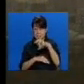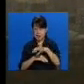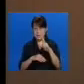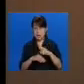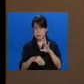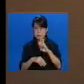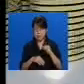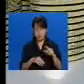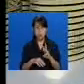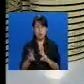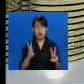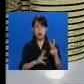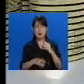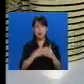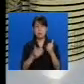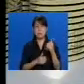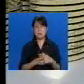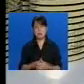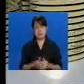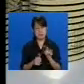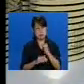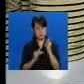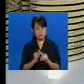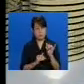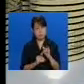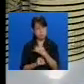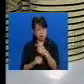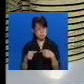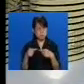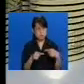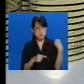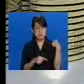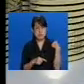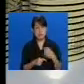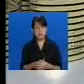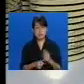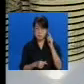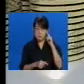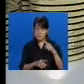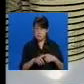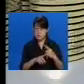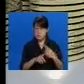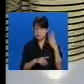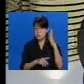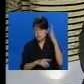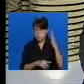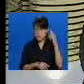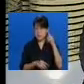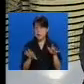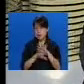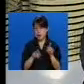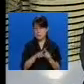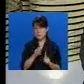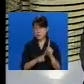ยังคงซบเซาอยู่นะครับก็ยังไม่จบไม่สิ้นนะครับอาจจะยืดเยื้อกันไปอีกจนถึงไตรมาสที่4เลยก็ว่าได้เหมือนกับที่มีการประเมินเศรษฐกิจโดย